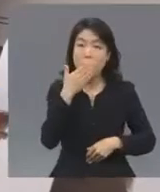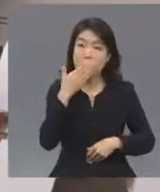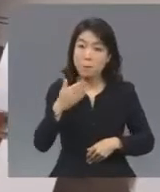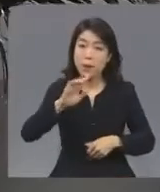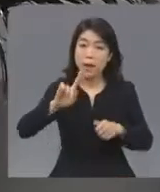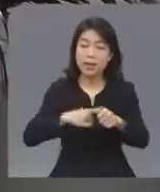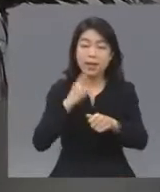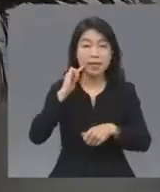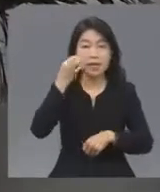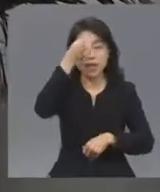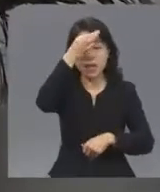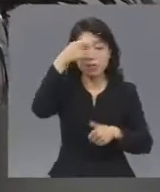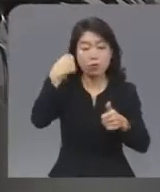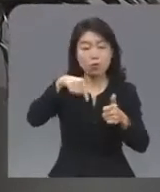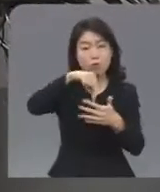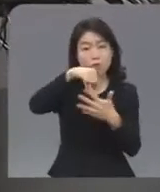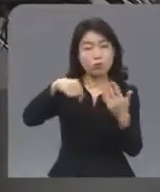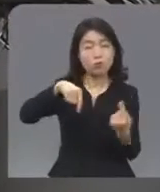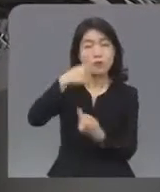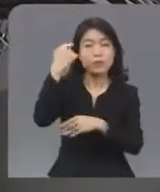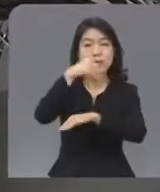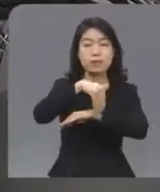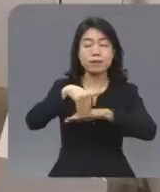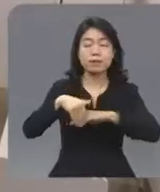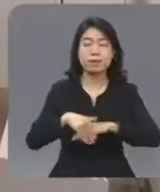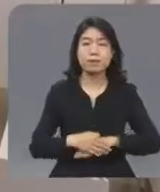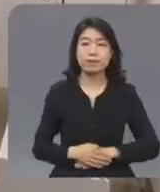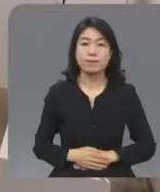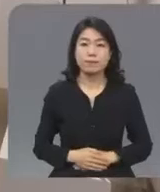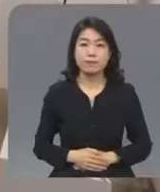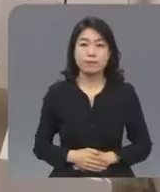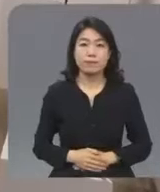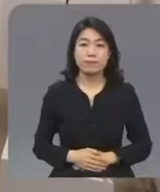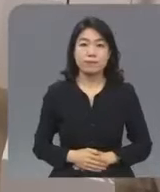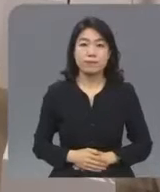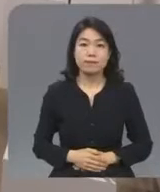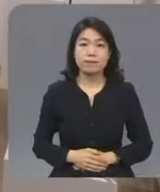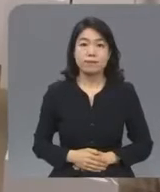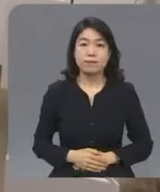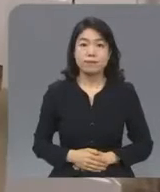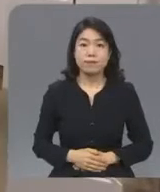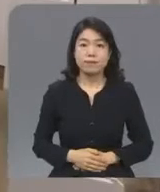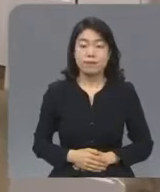생태예술 교육 프로그램이 운영됩니다. 지금까지 단신 브리핑이었습니다.